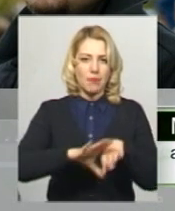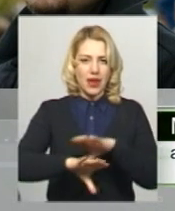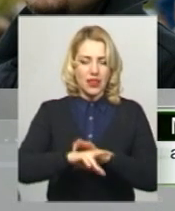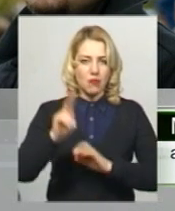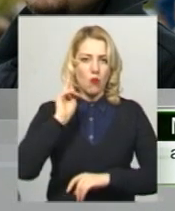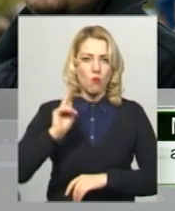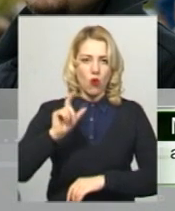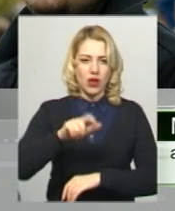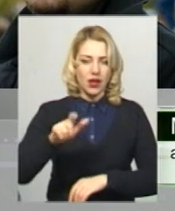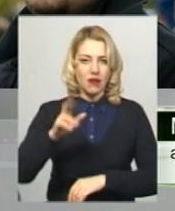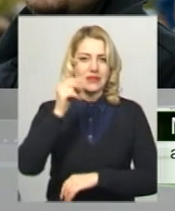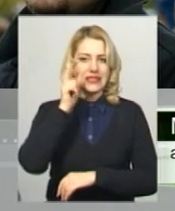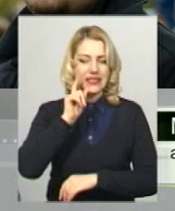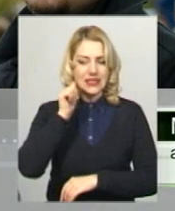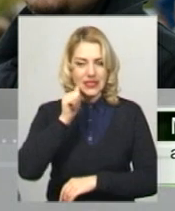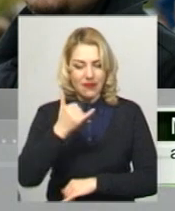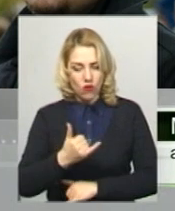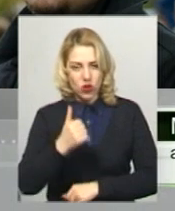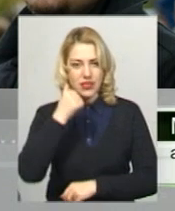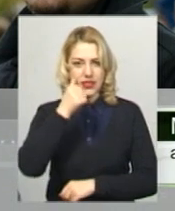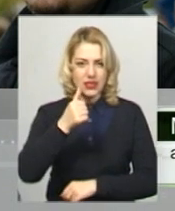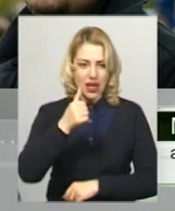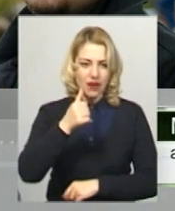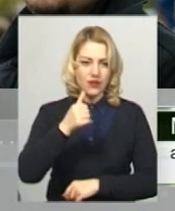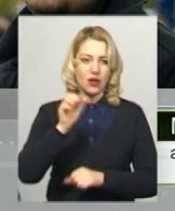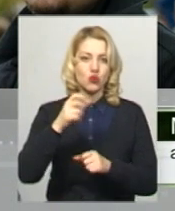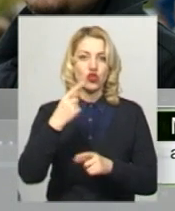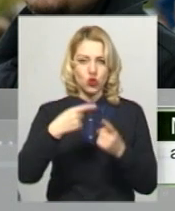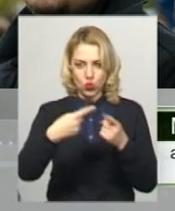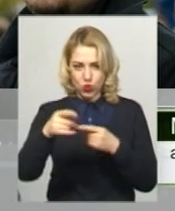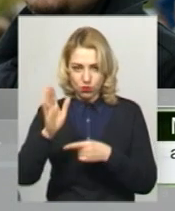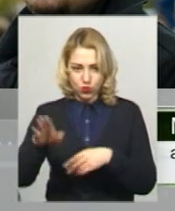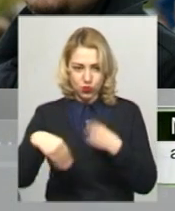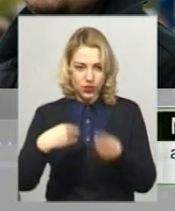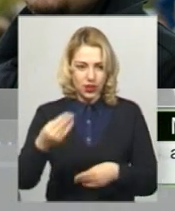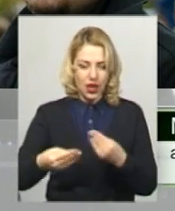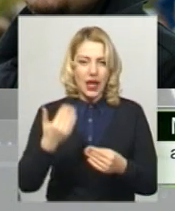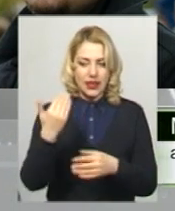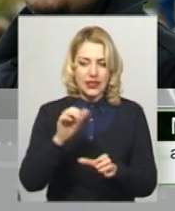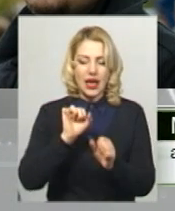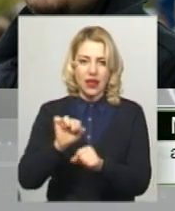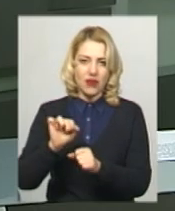и завтра, скорее всего, еще несколько военнопленных их адвокатов ознакомят.